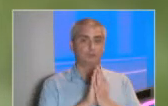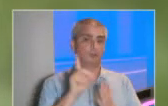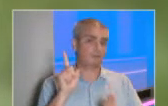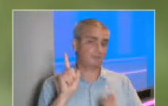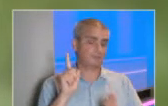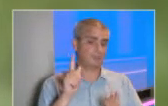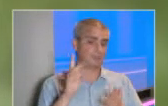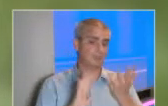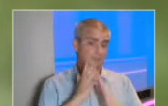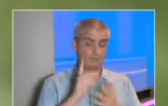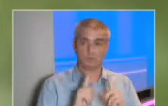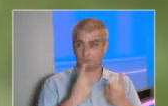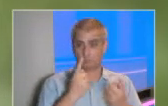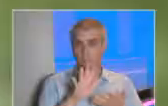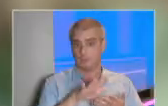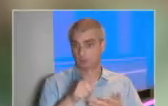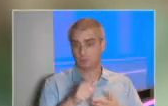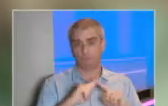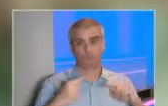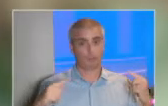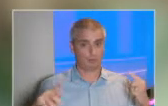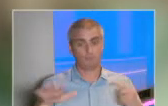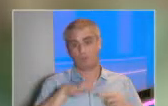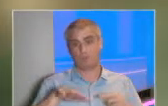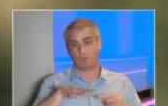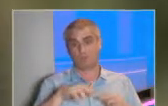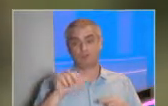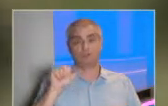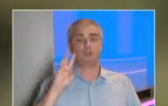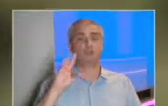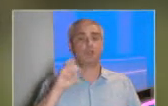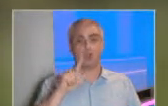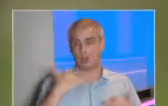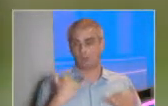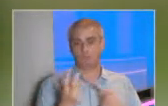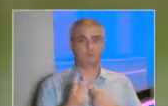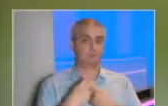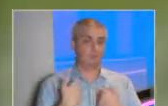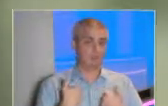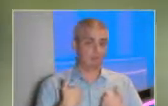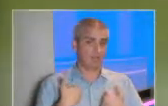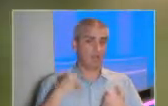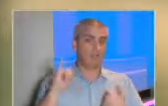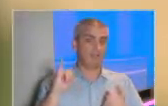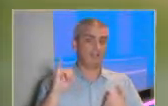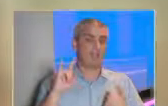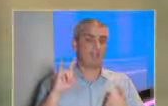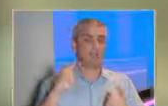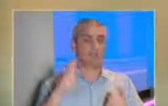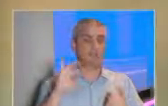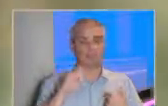17 מהשריפות פרצו באזורים שונים במועצה האזורית אשכול. עכשיו מצטרף אלינו יריב